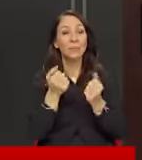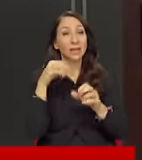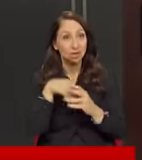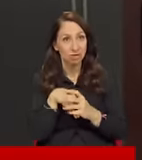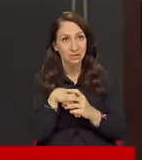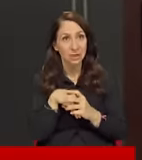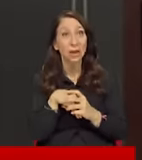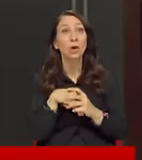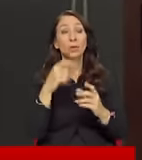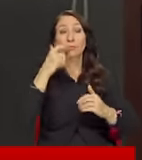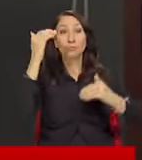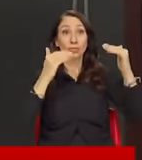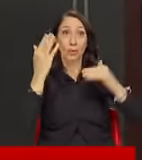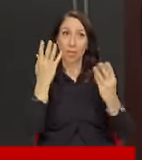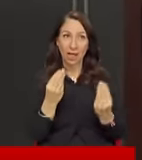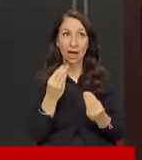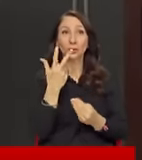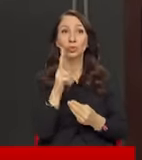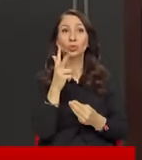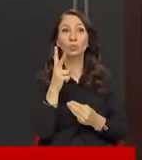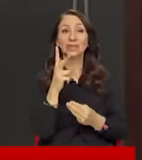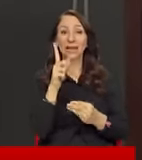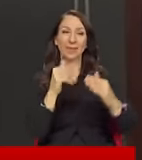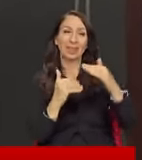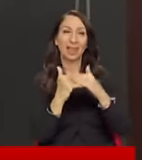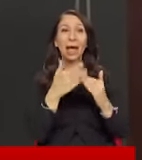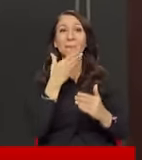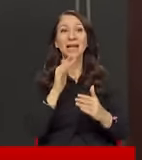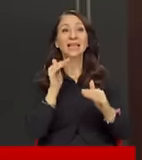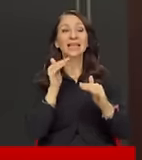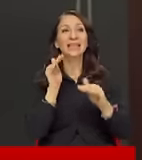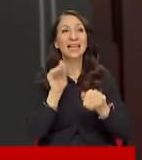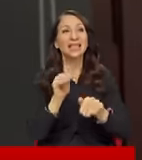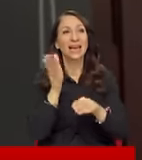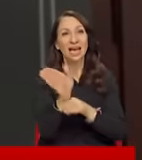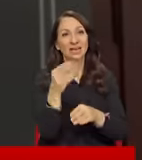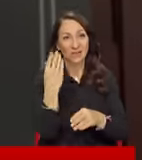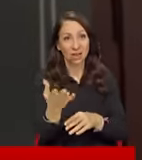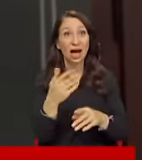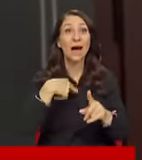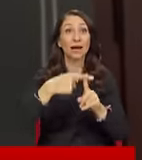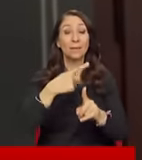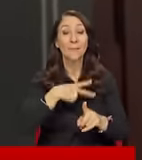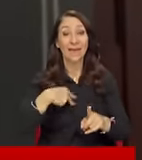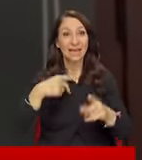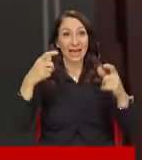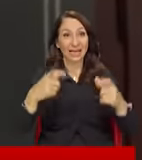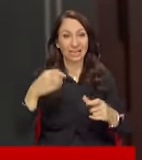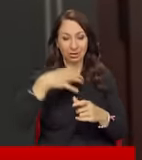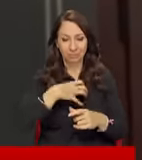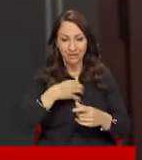karşılayabilmeleri için büyüklerimize 3.000 TL limitli emekli destek kartı vereceğiz. Ayrıca belediye